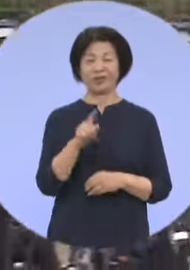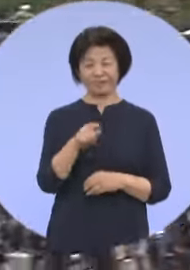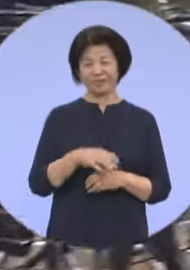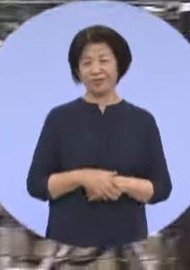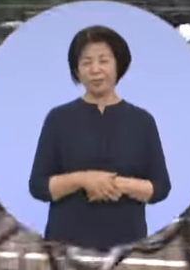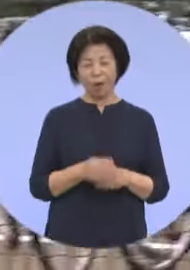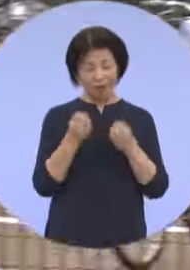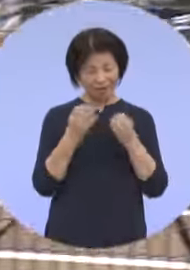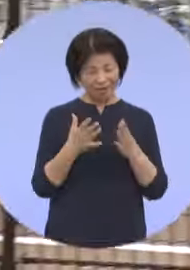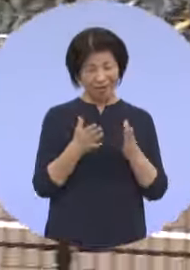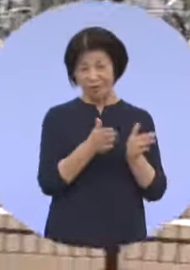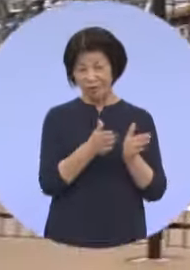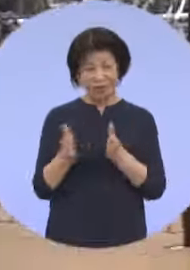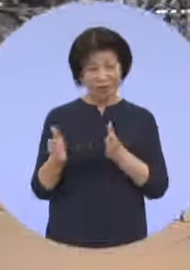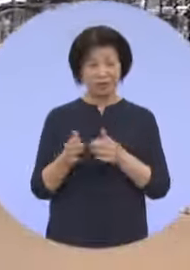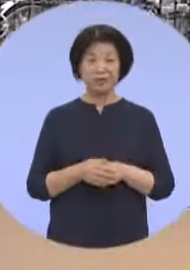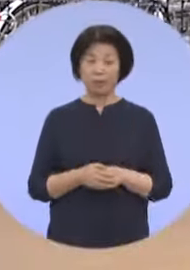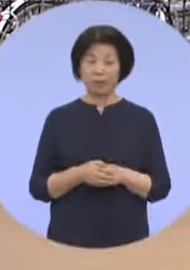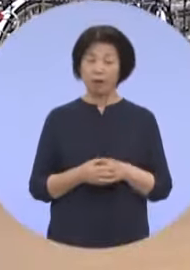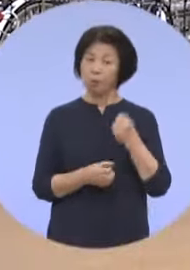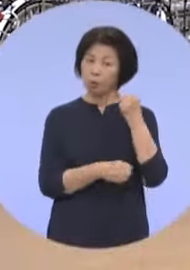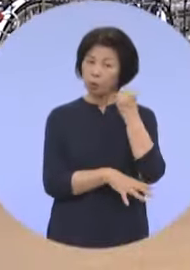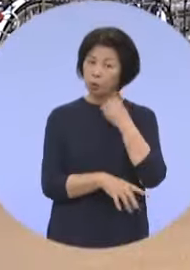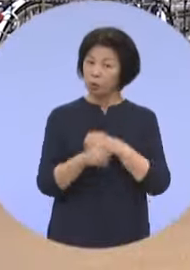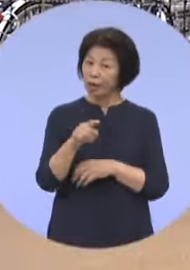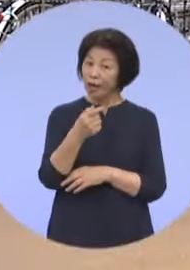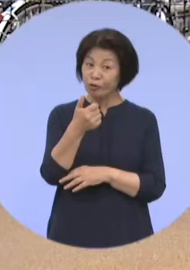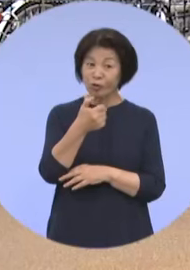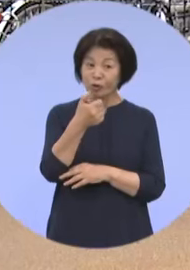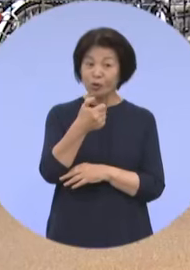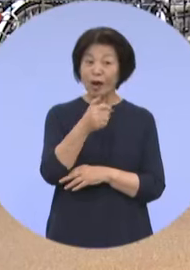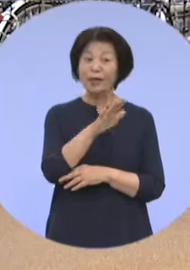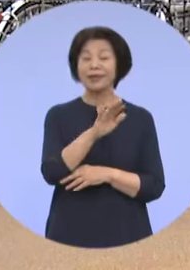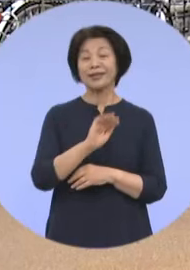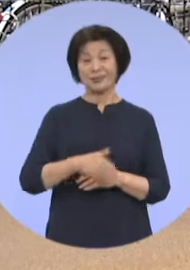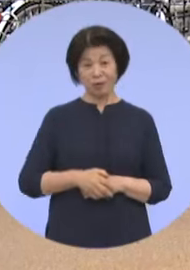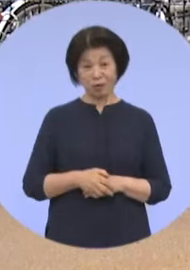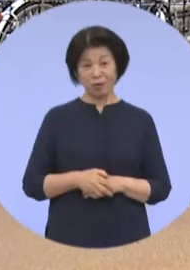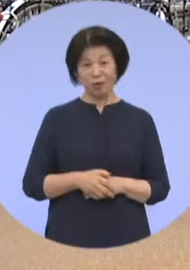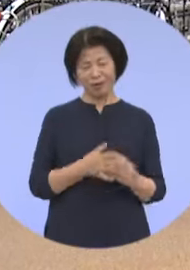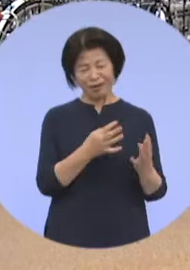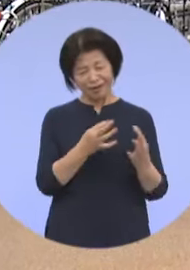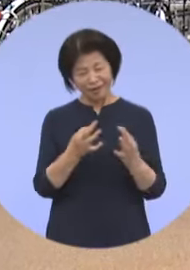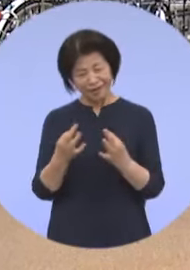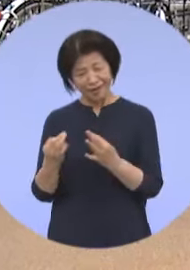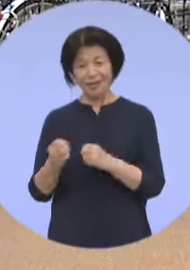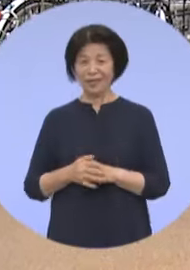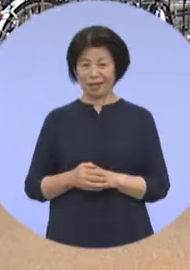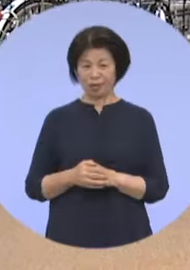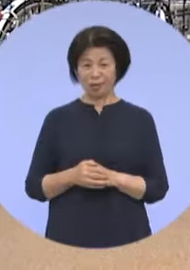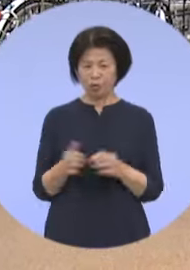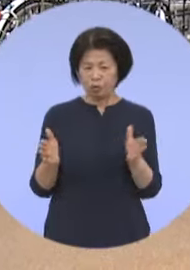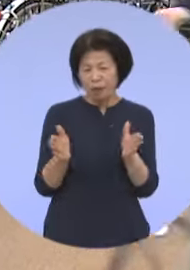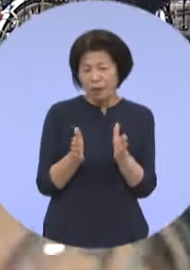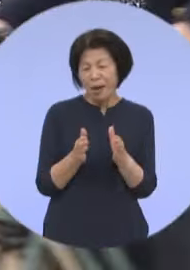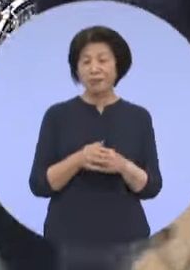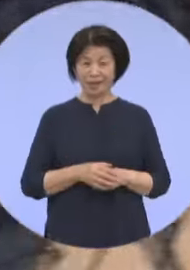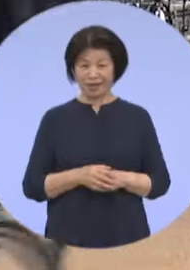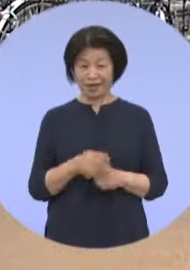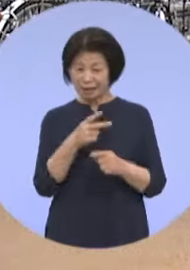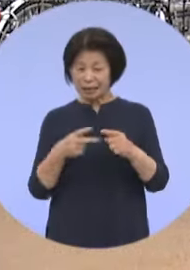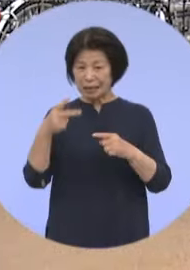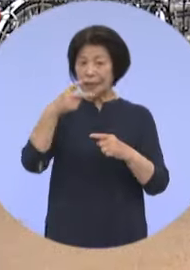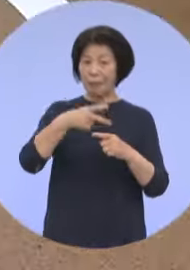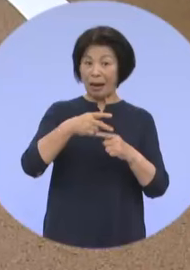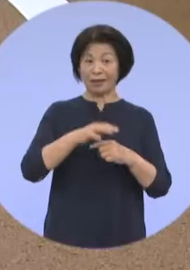整備しました。もともと150台を収容することができたのですが多くの利用者の方がいて手狭になっていましたので2倍の300